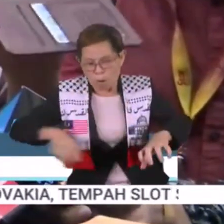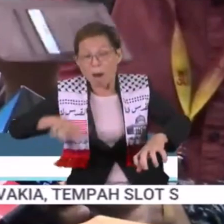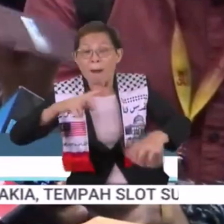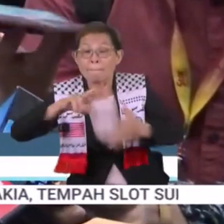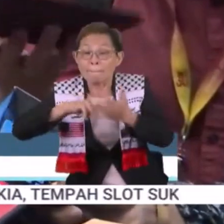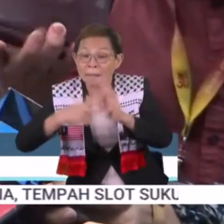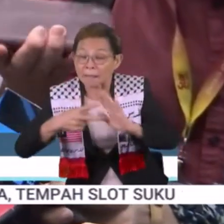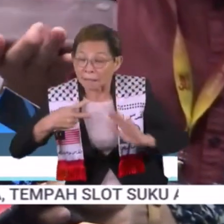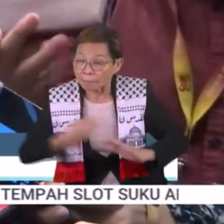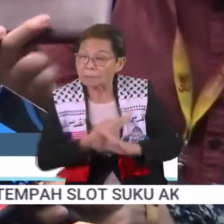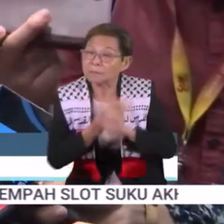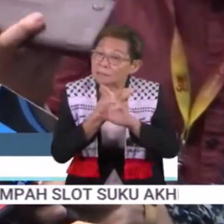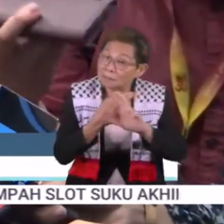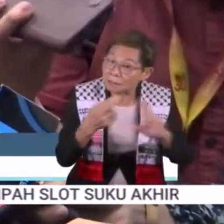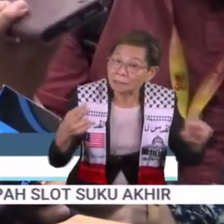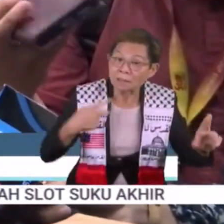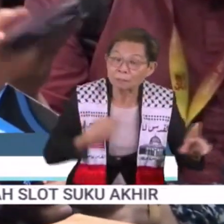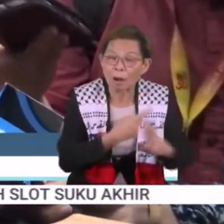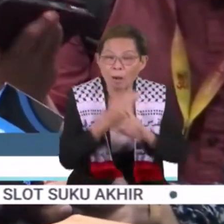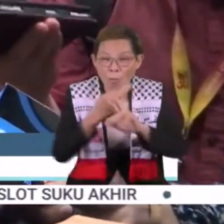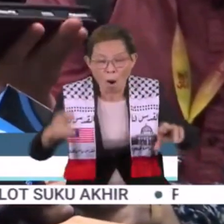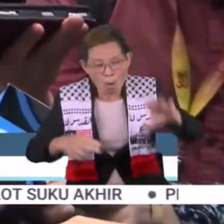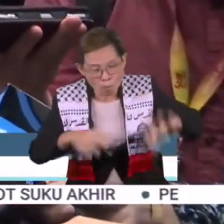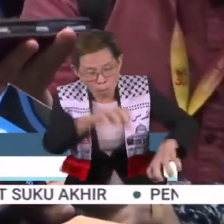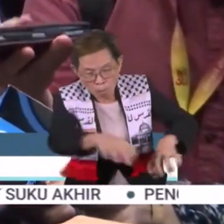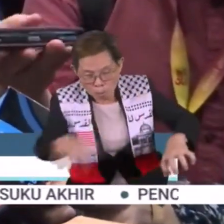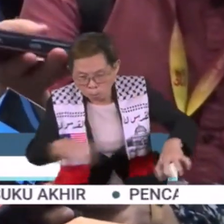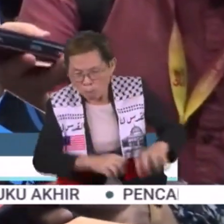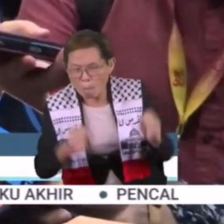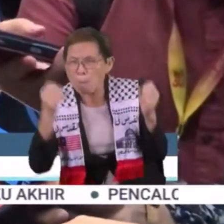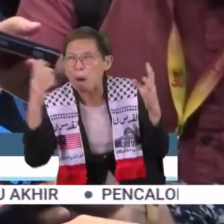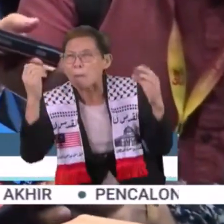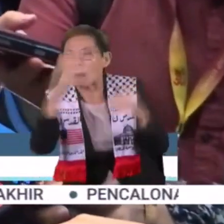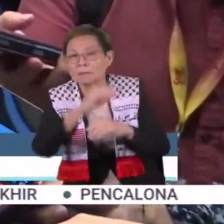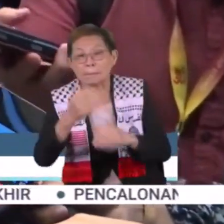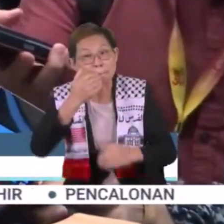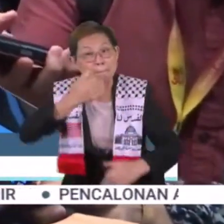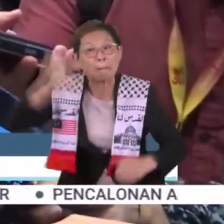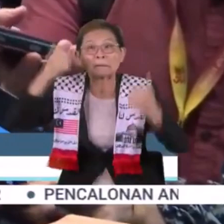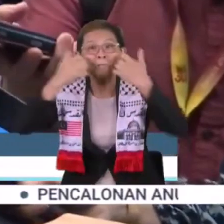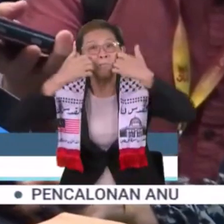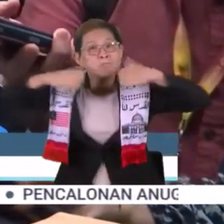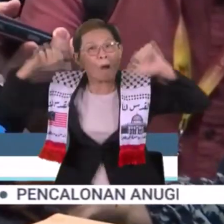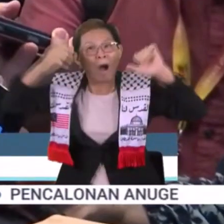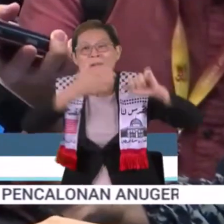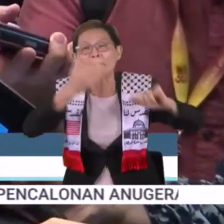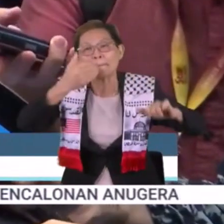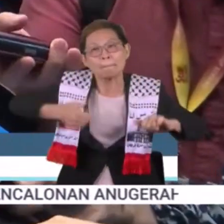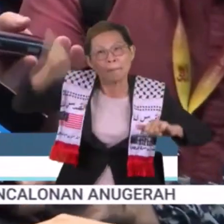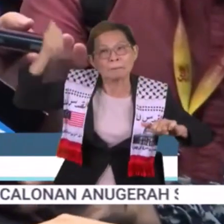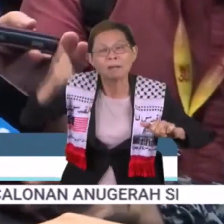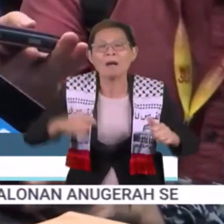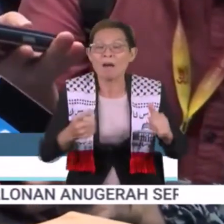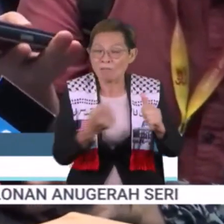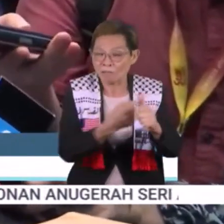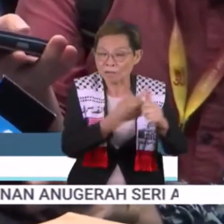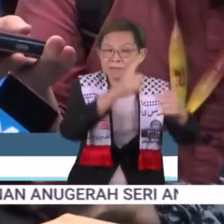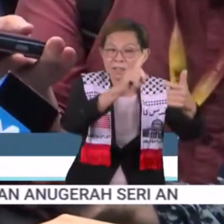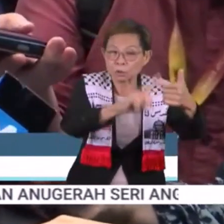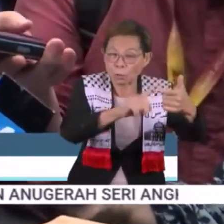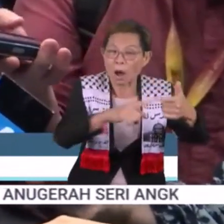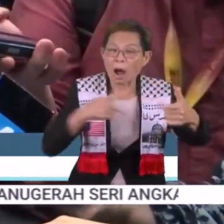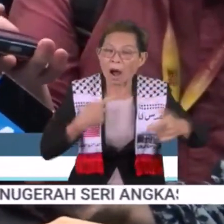kami sediakan lokasi yang lebih banyak, dia jadi lebih efektif dan berkesan. Jadi itu pertama. Dan kedua, dia